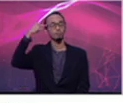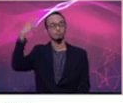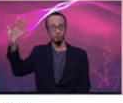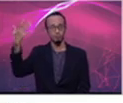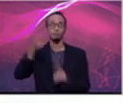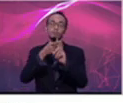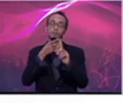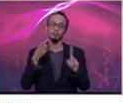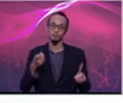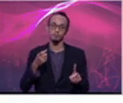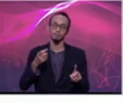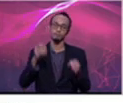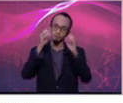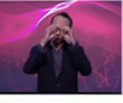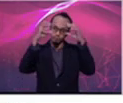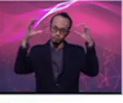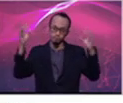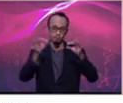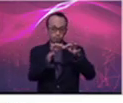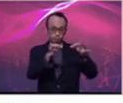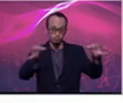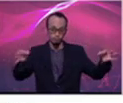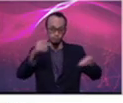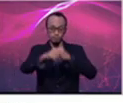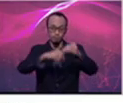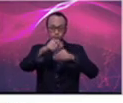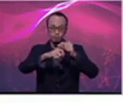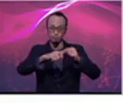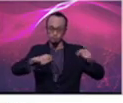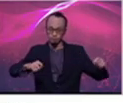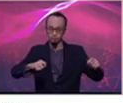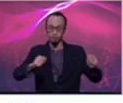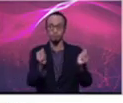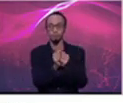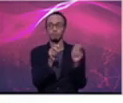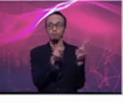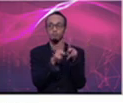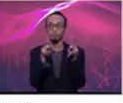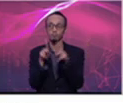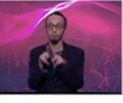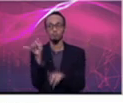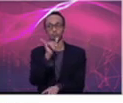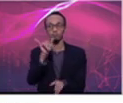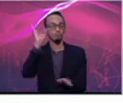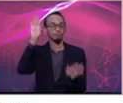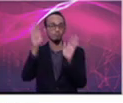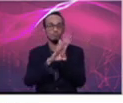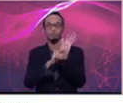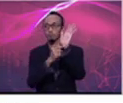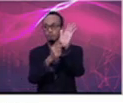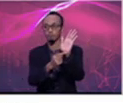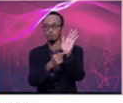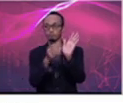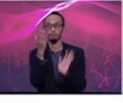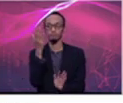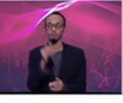berdasarkan bayangan garisan tali yang bersambung dengan sebuah kasut tumit tingg seperti yang tertera di gambar yang